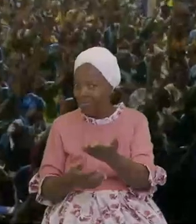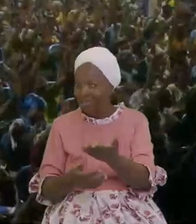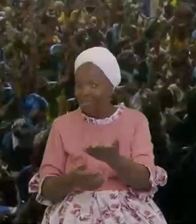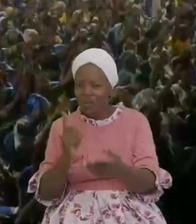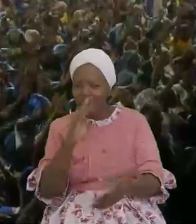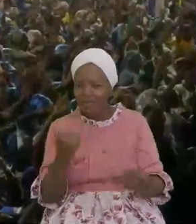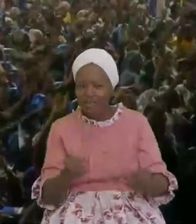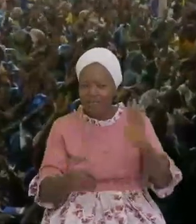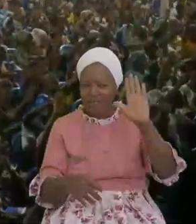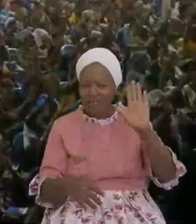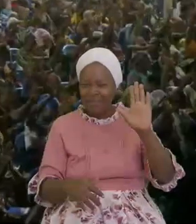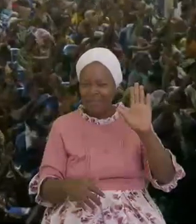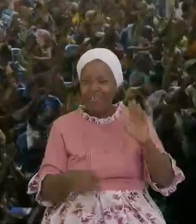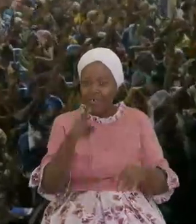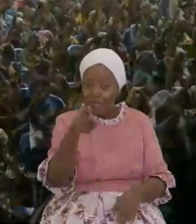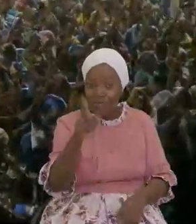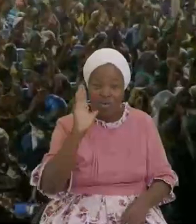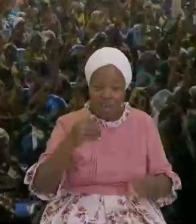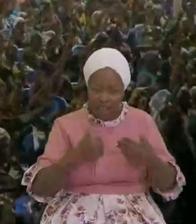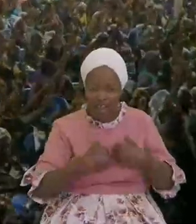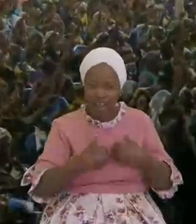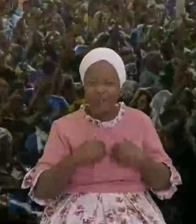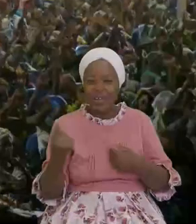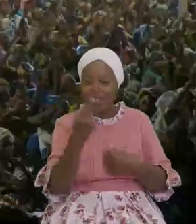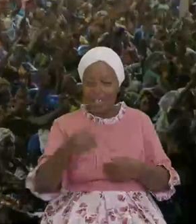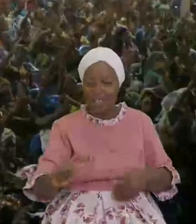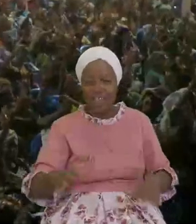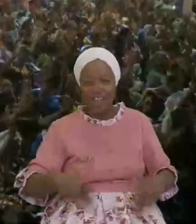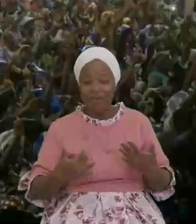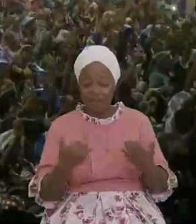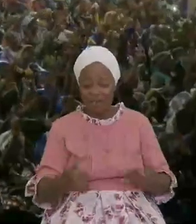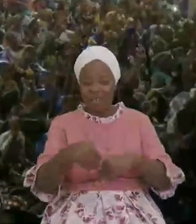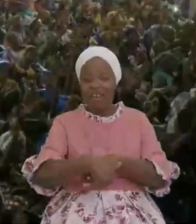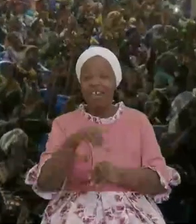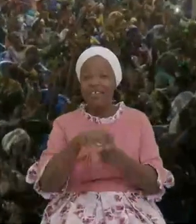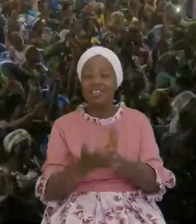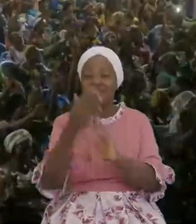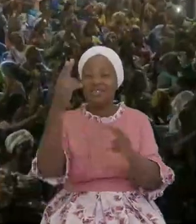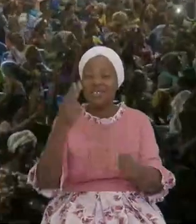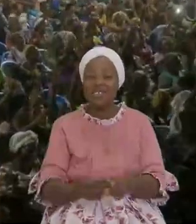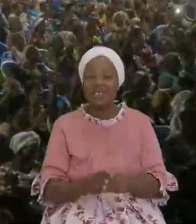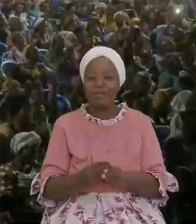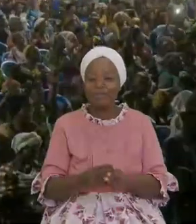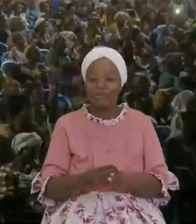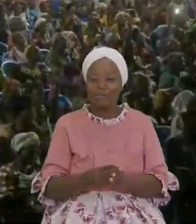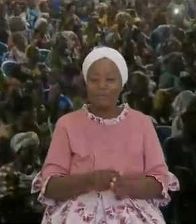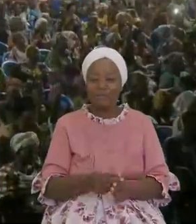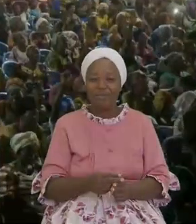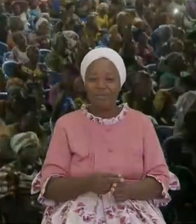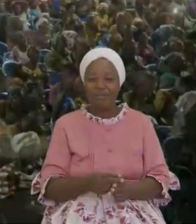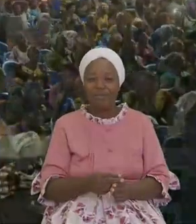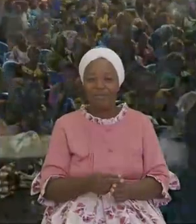Où es-tu? Tu auras la vie éternelle ce soir au nom de Jésus.